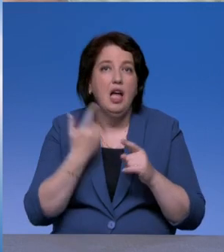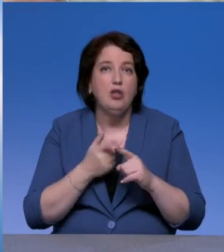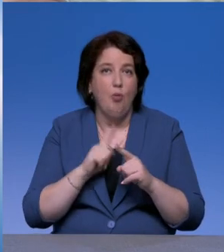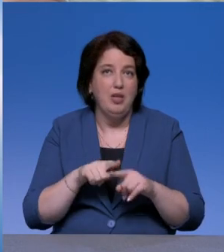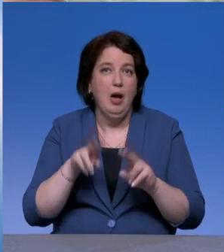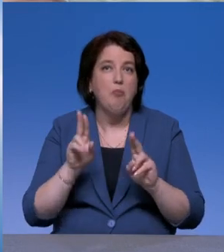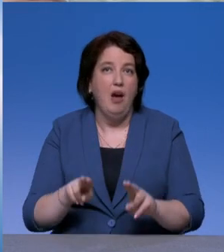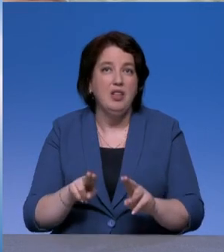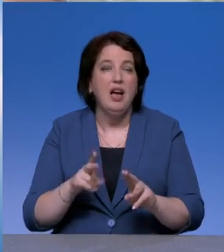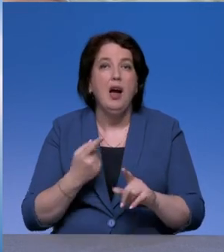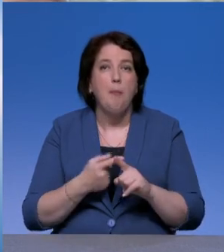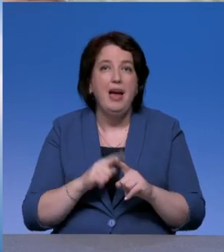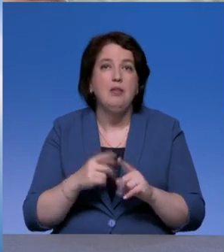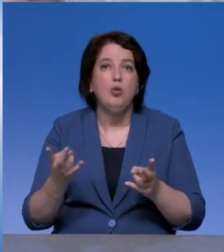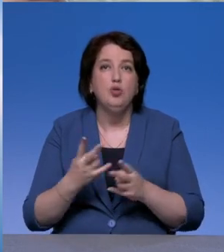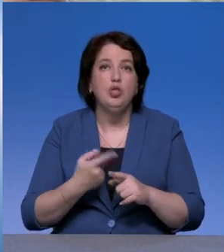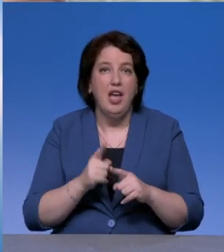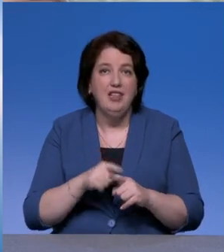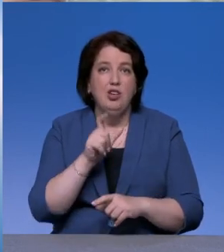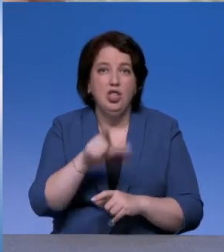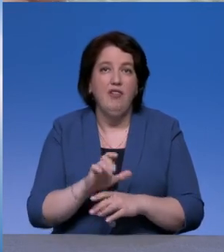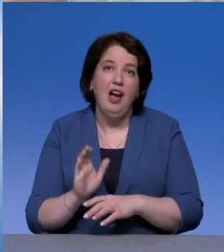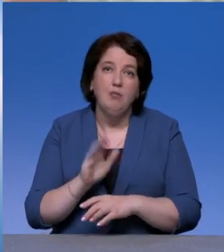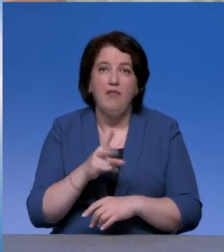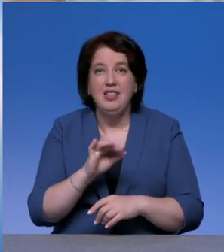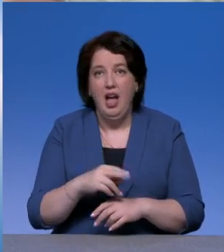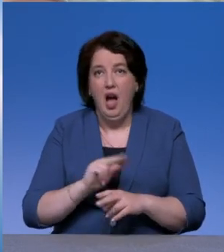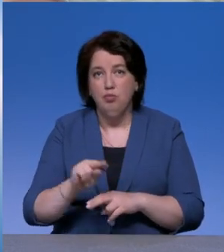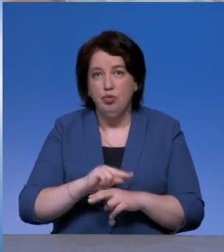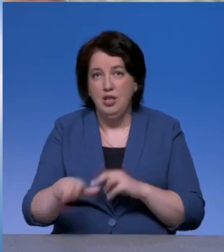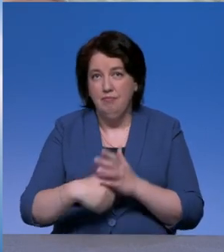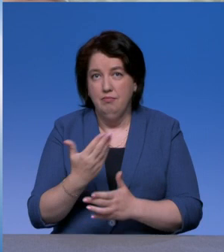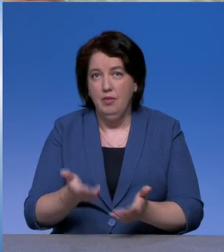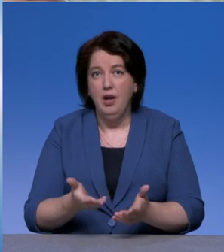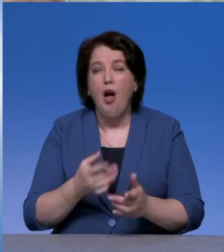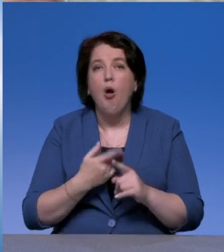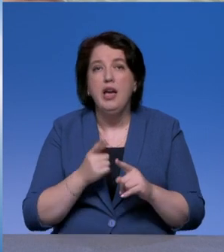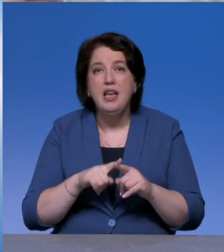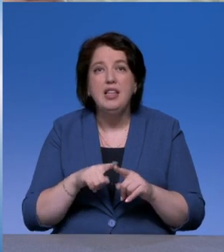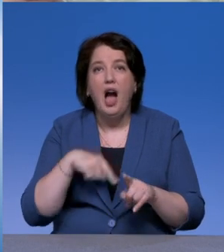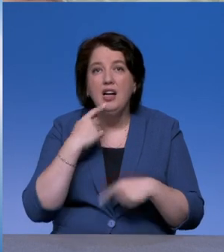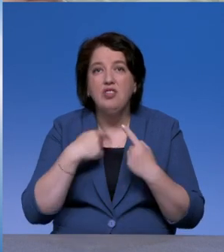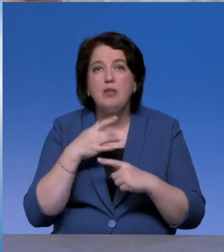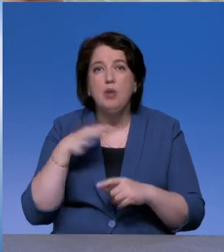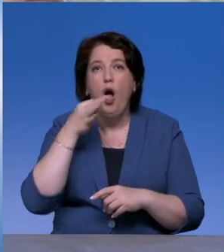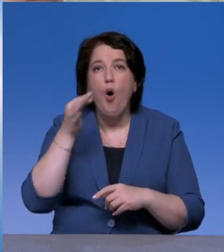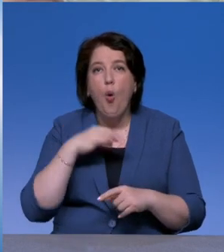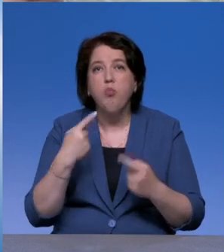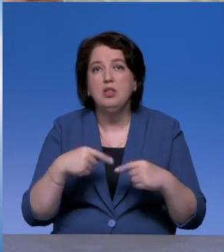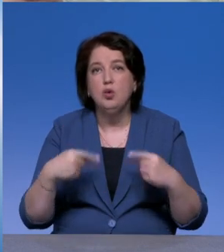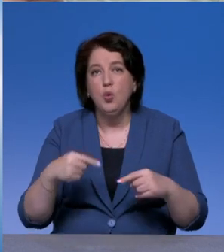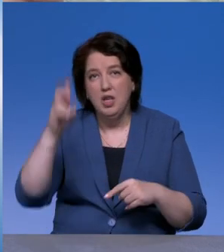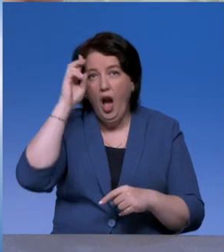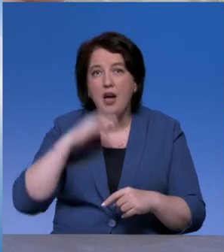наверное, его стоит действительно отправить на переобучение. И это, кстати, если говорить про опыт некоторых других стран, то эта